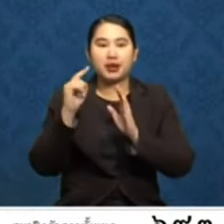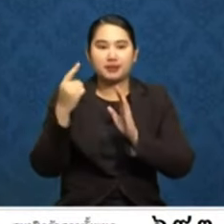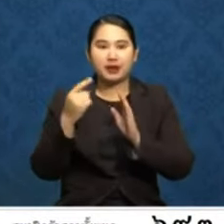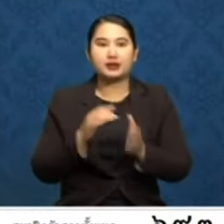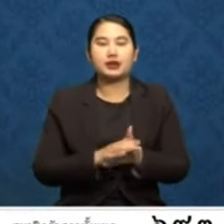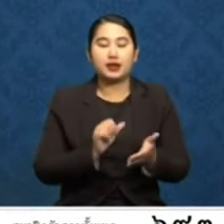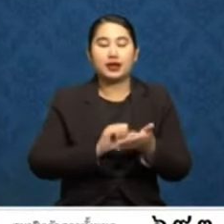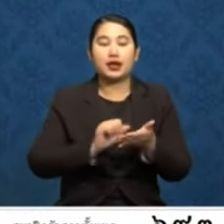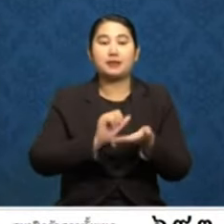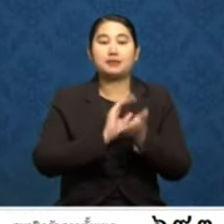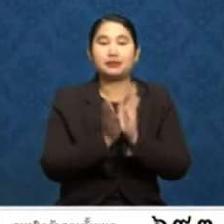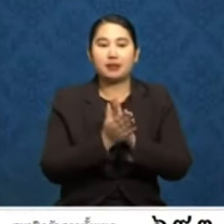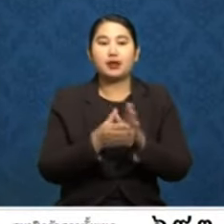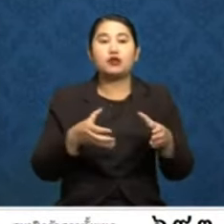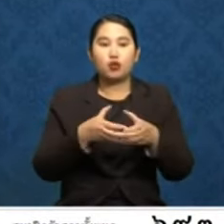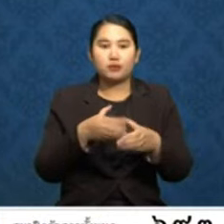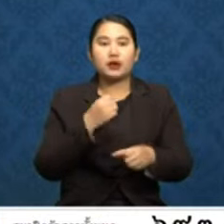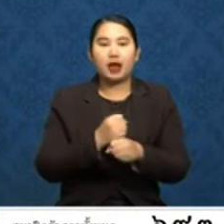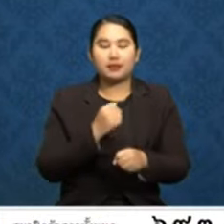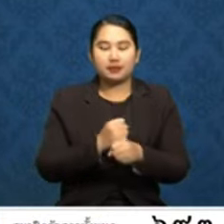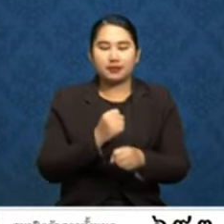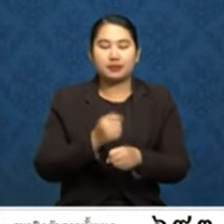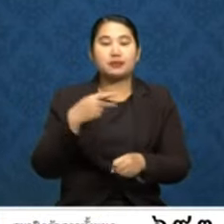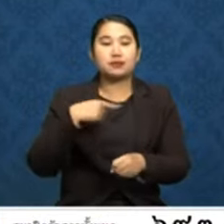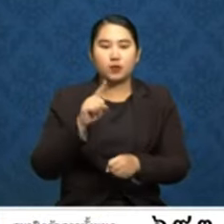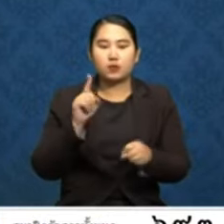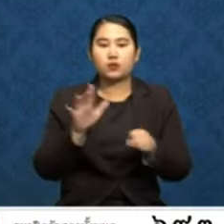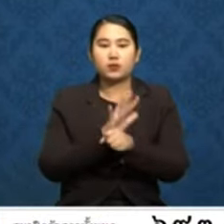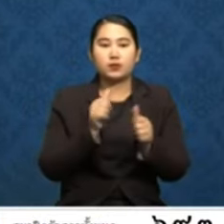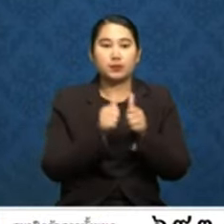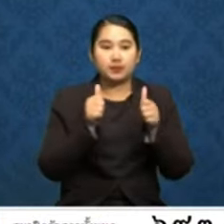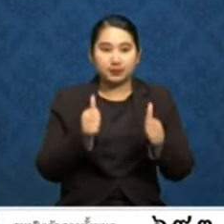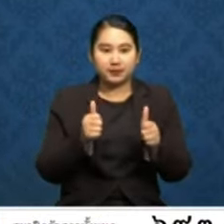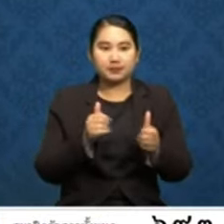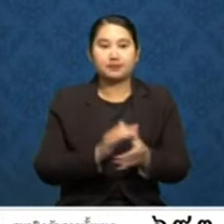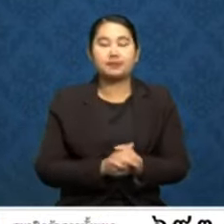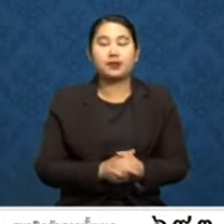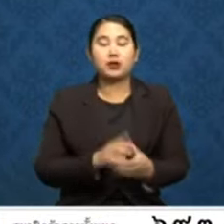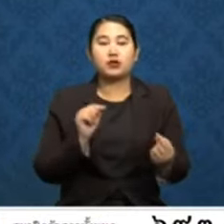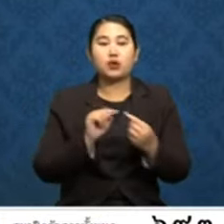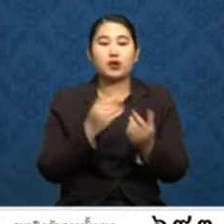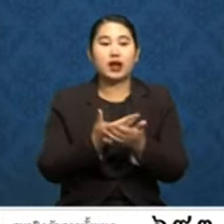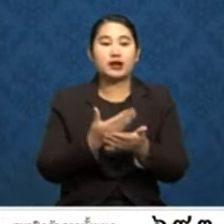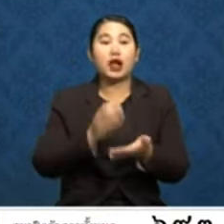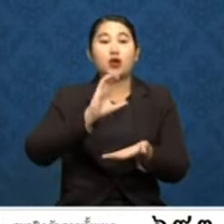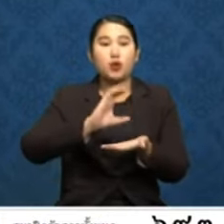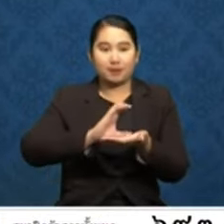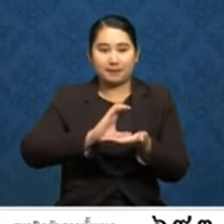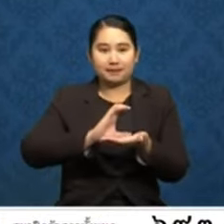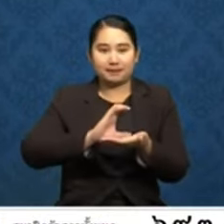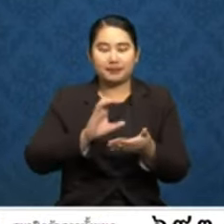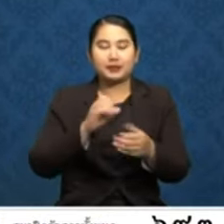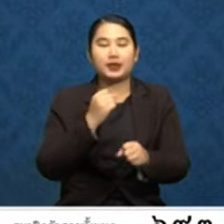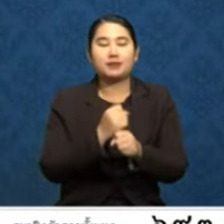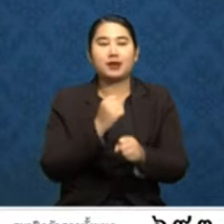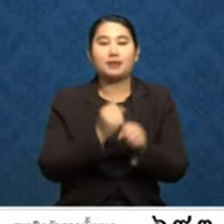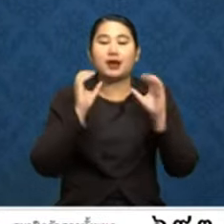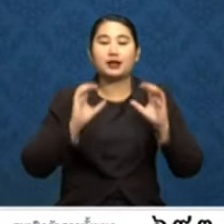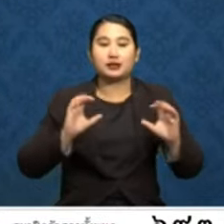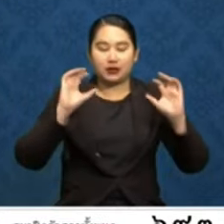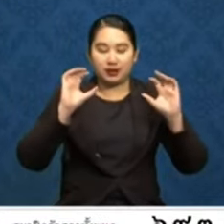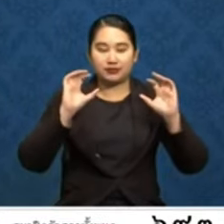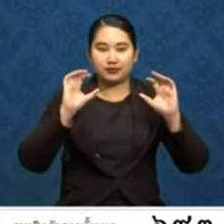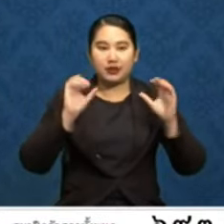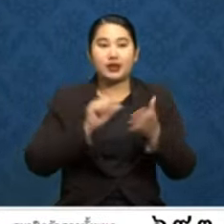ให้มีความคล่องตัวเพิ่มประสิทธิภาพและประสิทธิผลในการใช้งบประมาณและการปฏิบัติราชการ